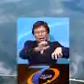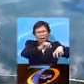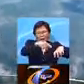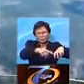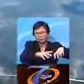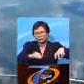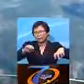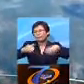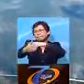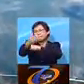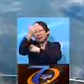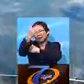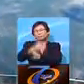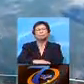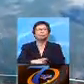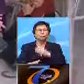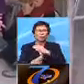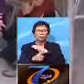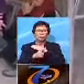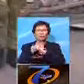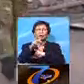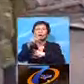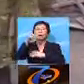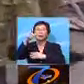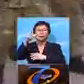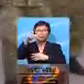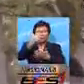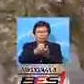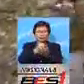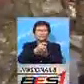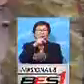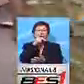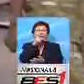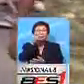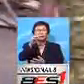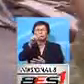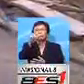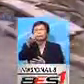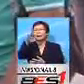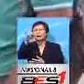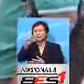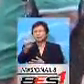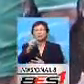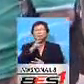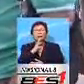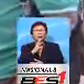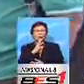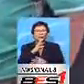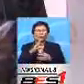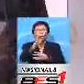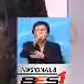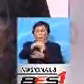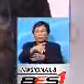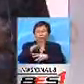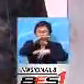petani pagi tadi timbalan penolong pengarah imigresen Kedah malis marhani Abdul Rashid berkata dalam operasi